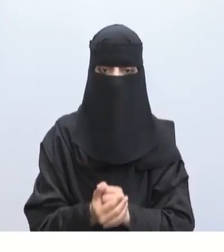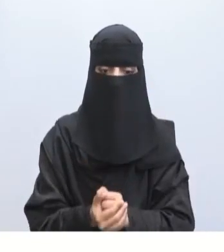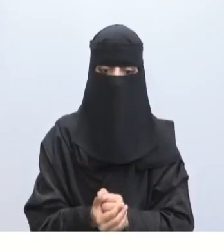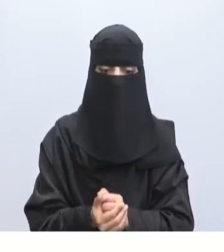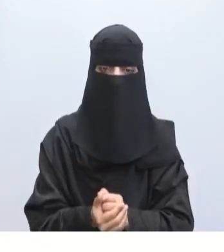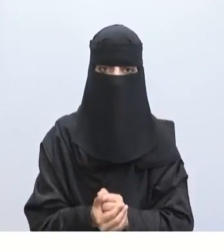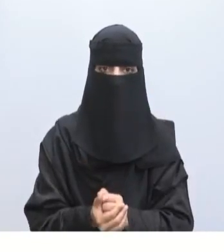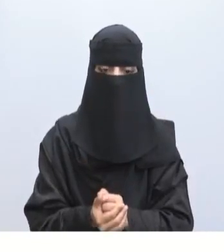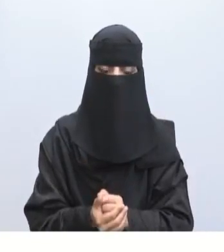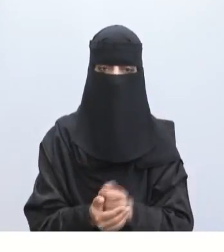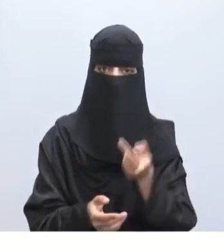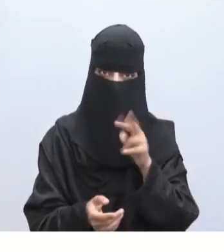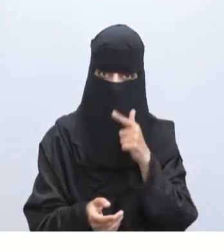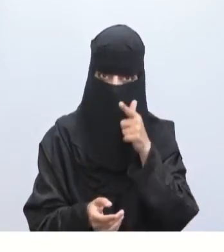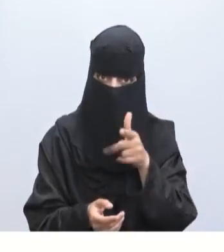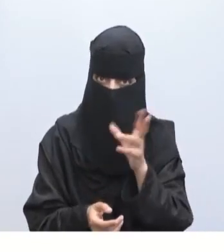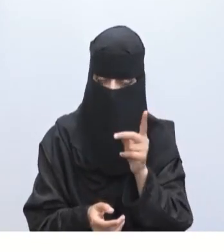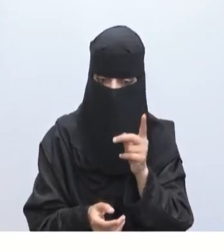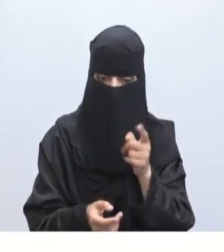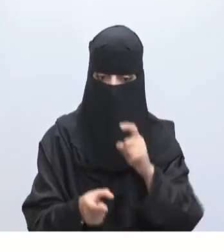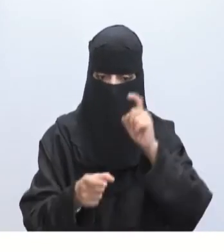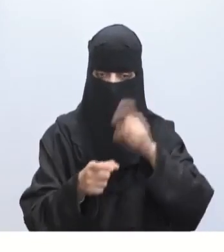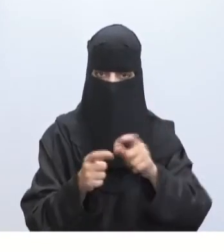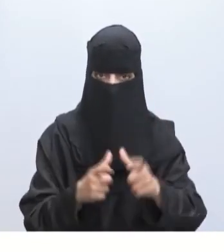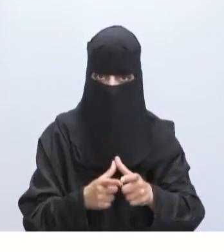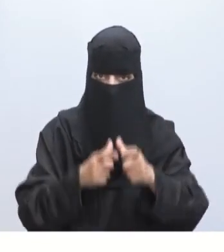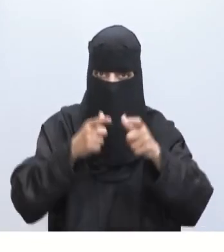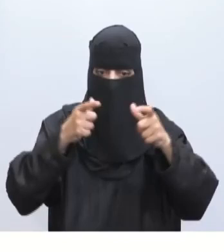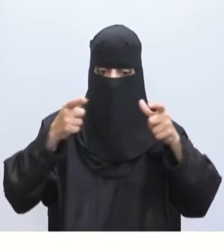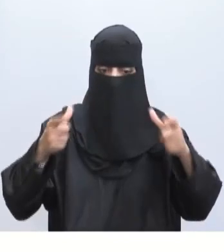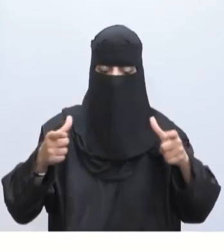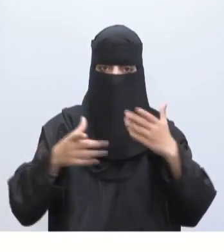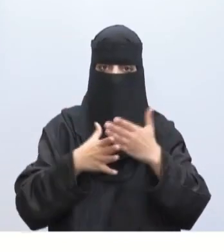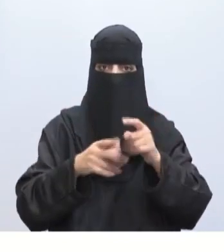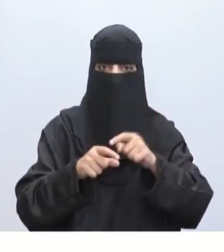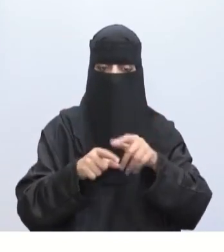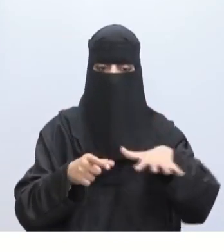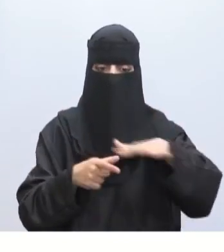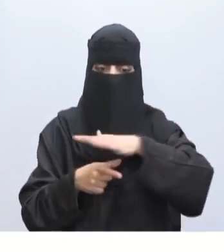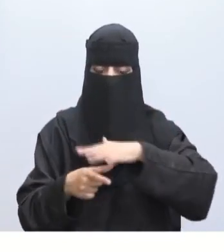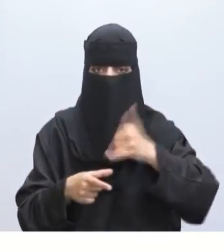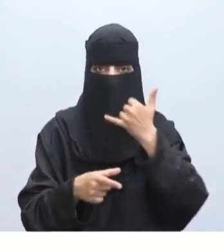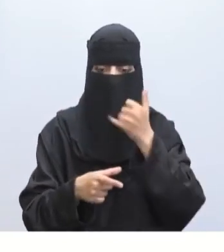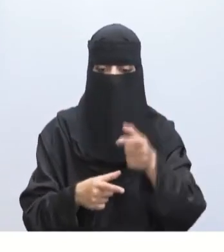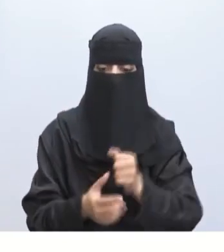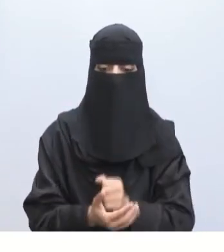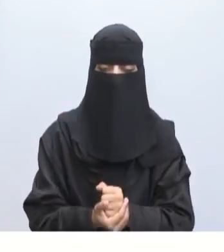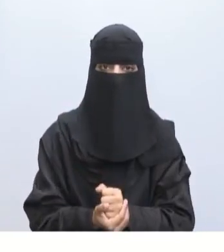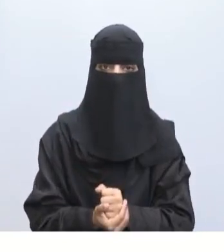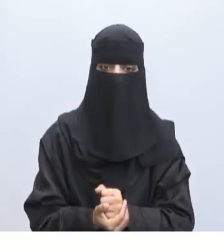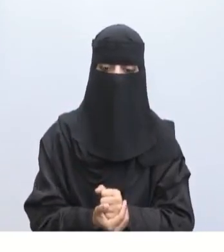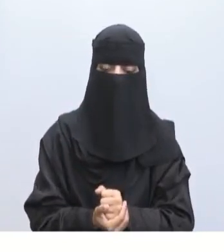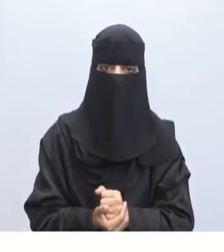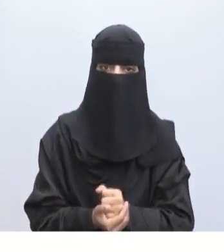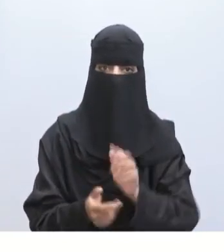العزيز كما ذكرت انها وصلت في نفوذها الى اغلب شبه الجزيره العربيه